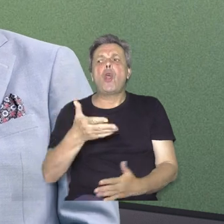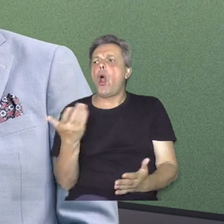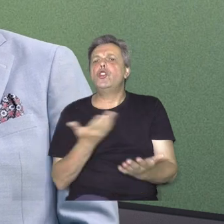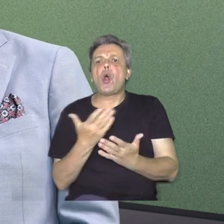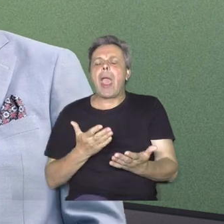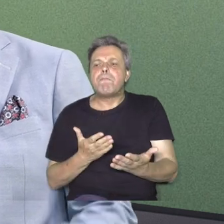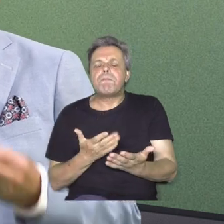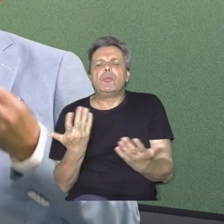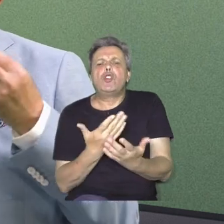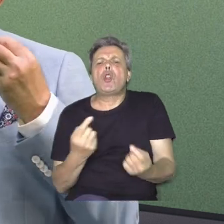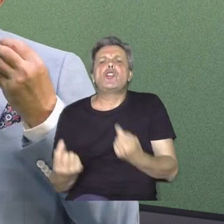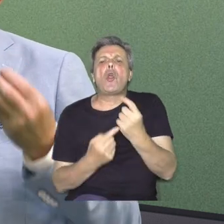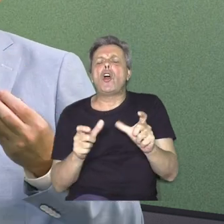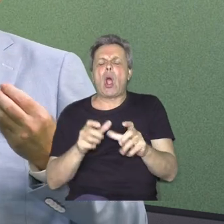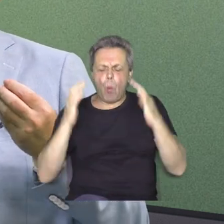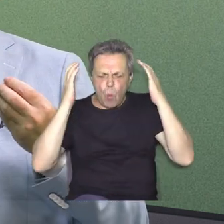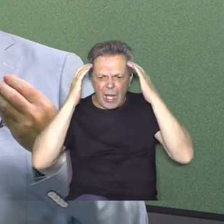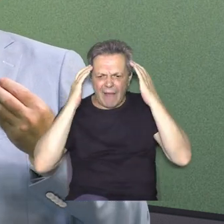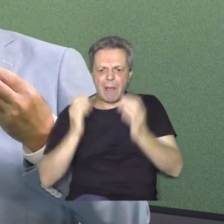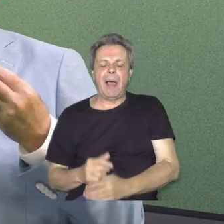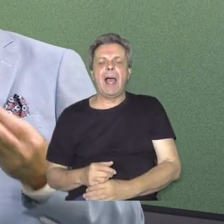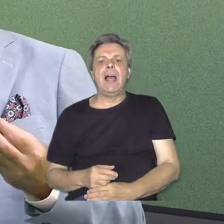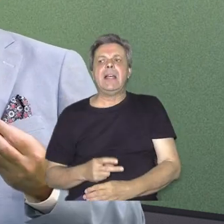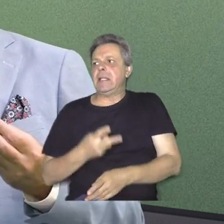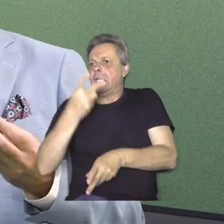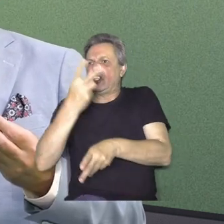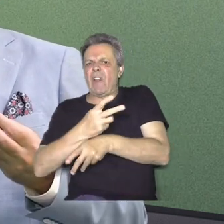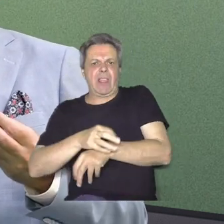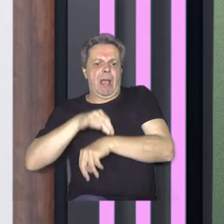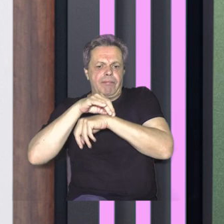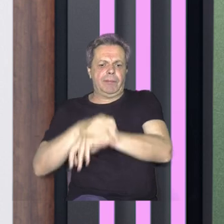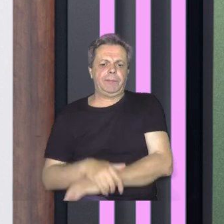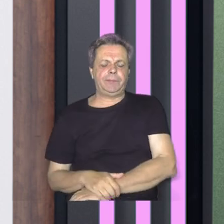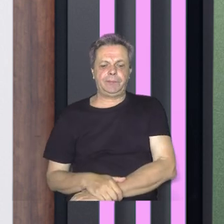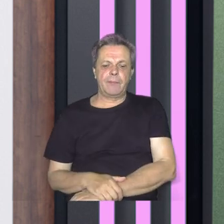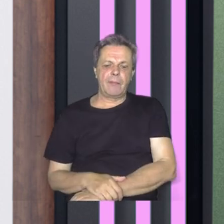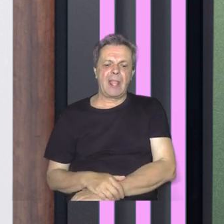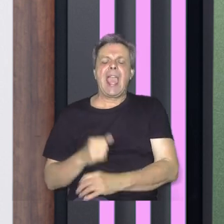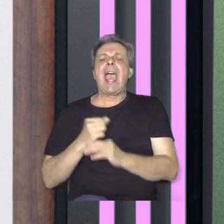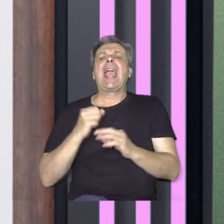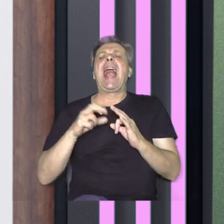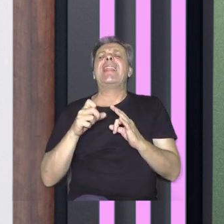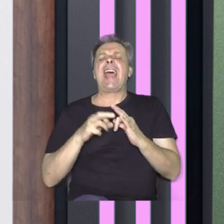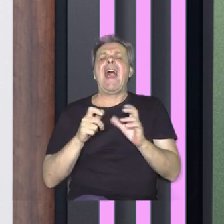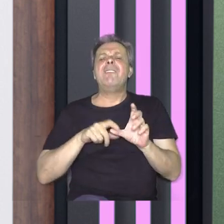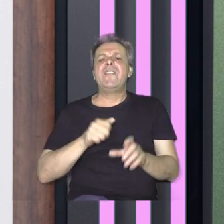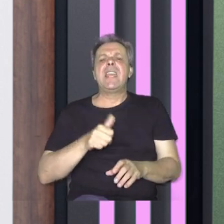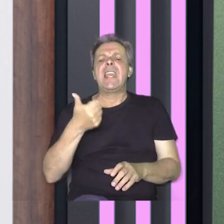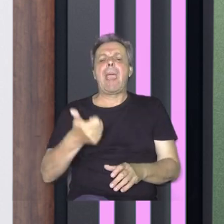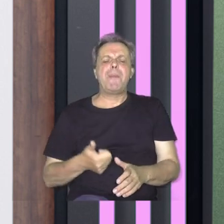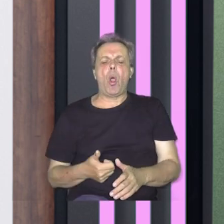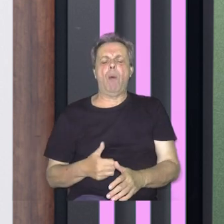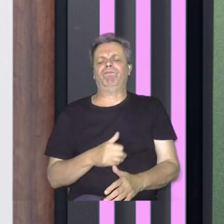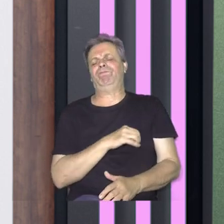je prevladalo? Što se to događa u glavama državnika? Pa znate, Gaddafi je bio